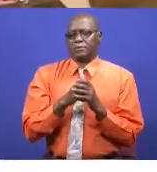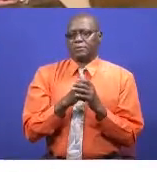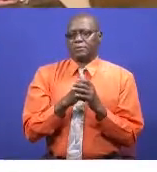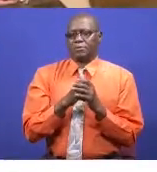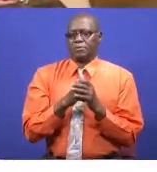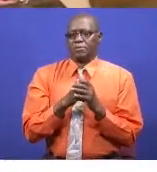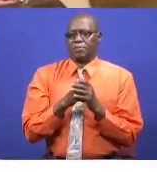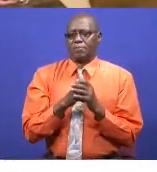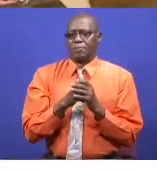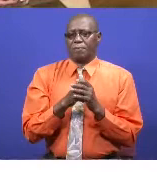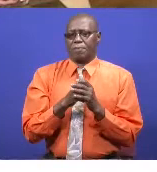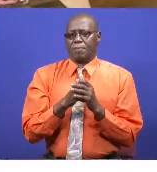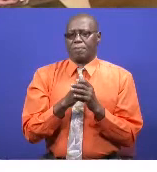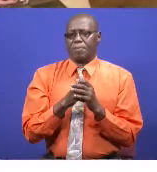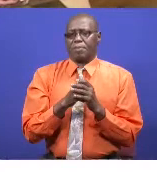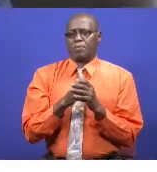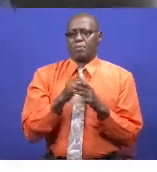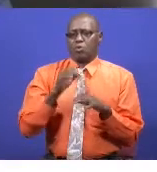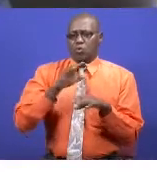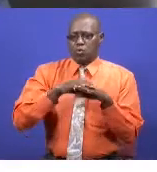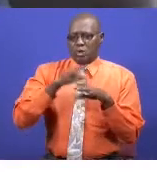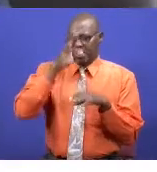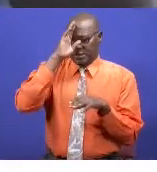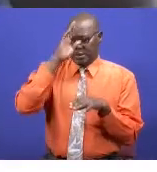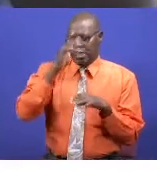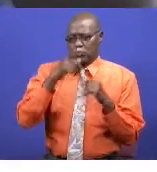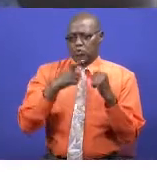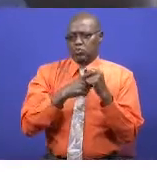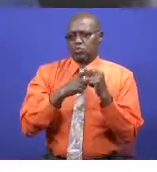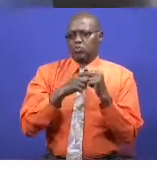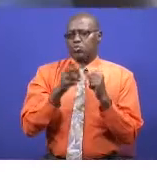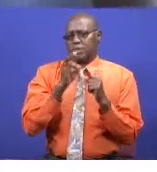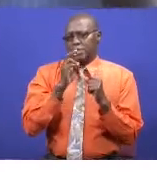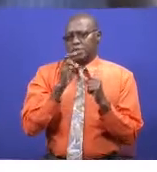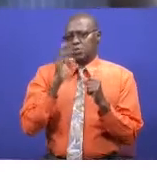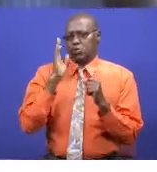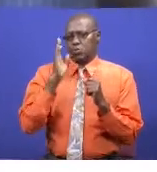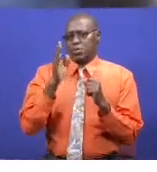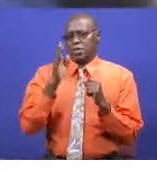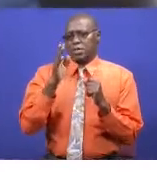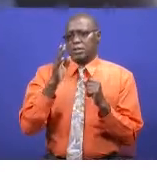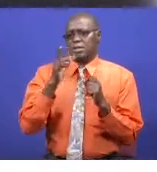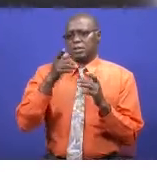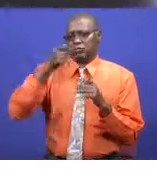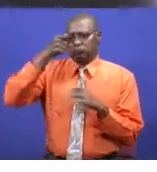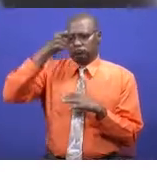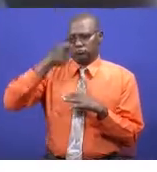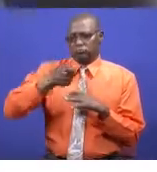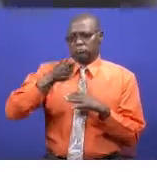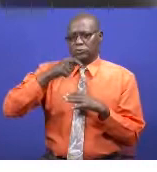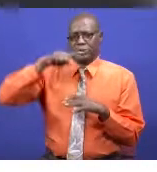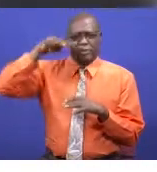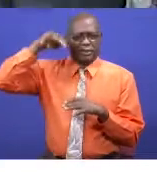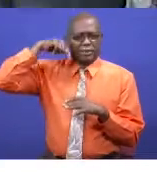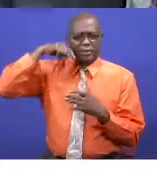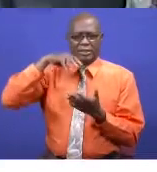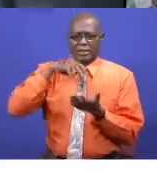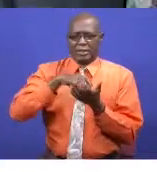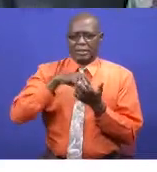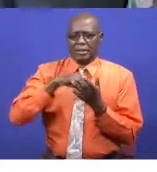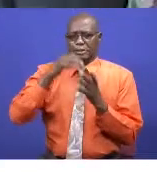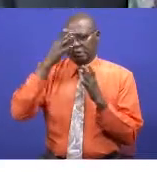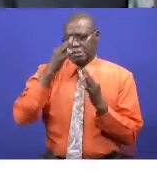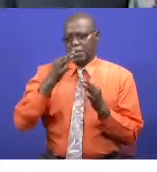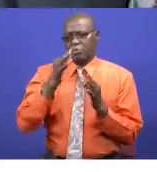Dispute Tribunal is on Sunday, June 20th, expected to issue a ruling over Sakaja's degree case and determine if he will be on the ballot